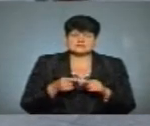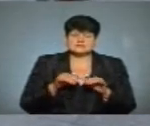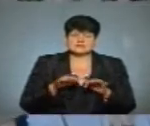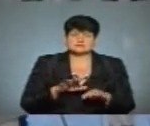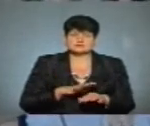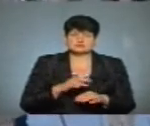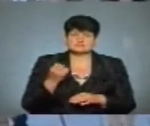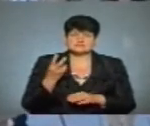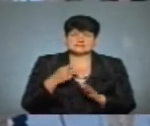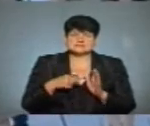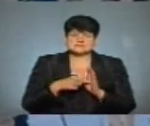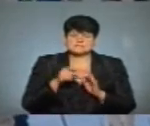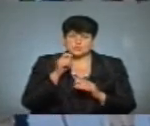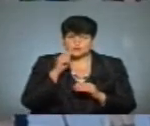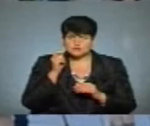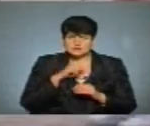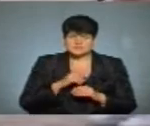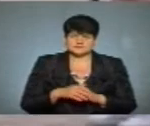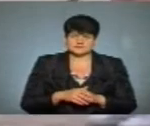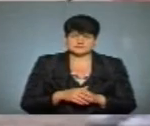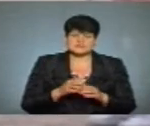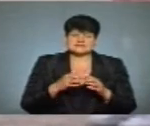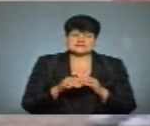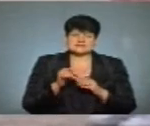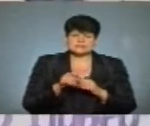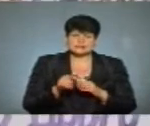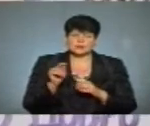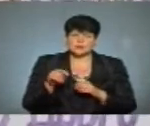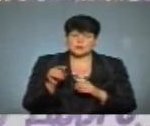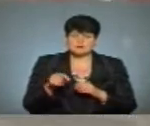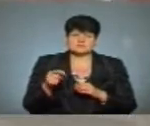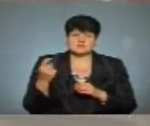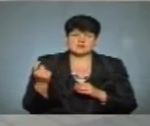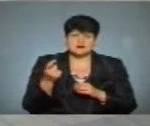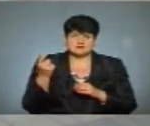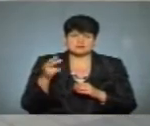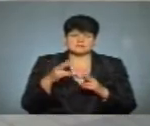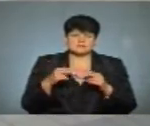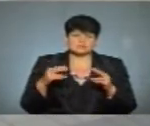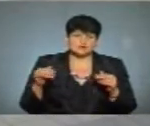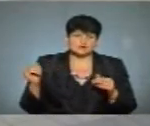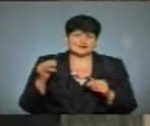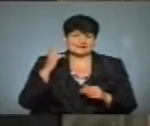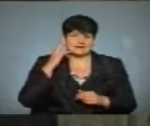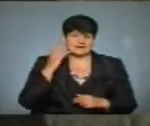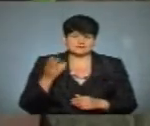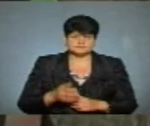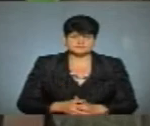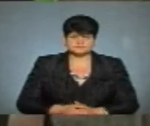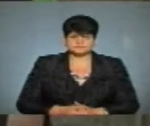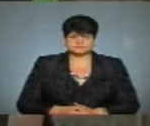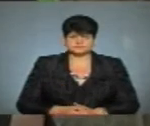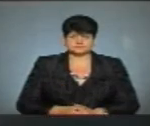в 12 містах України, каже Василь Панькевич. Серед них Луганськ, Харків, Дніпро та Київ. Богдана